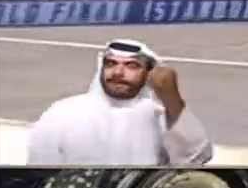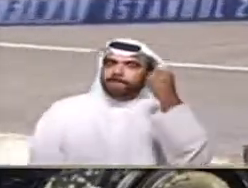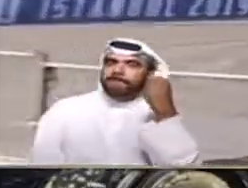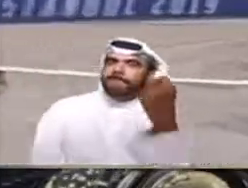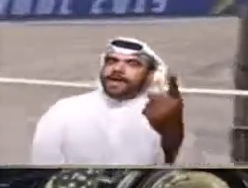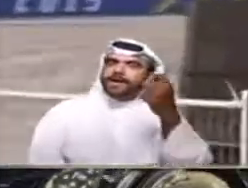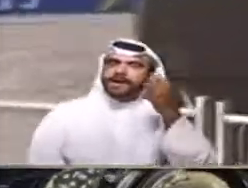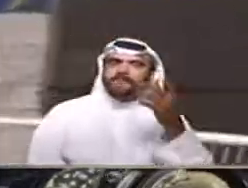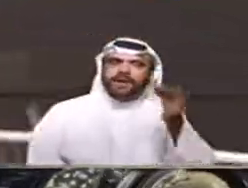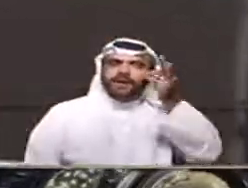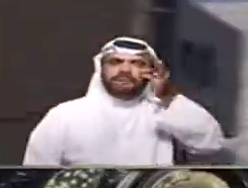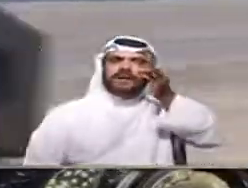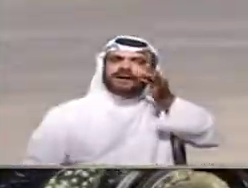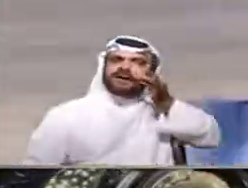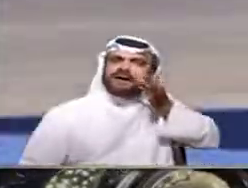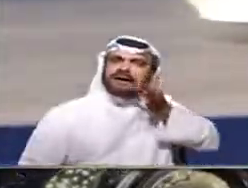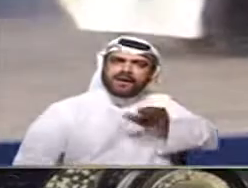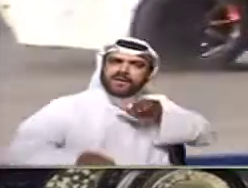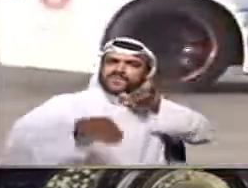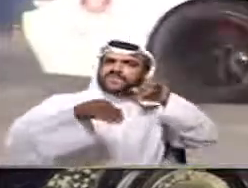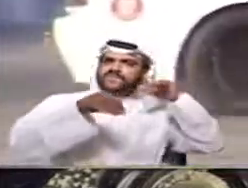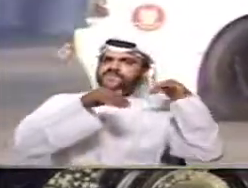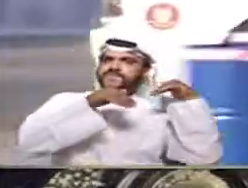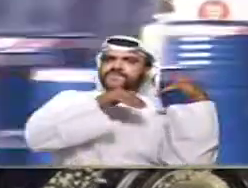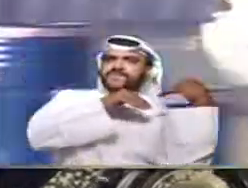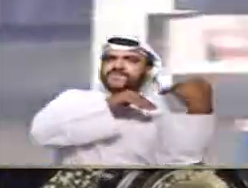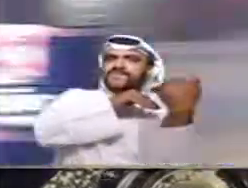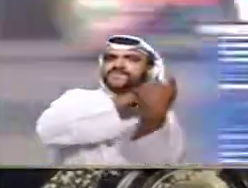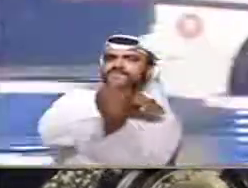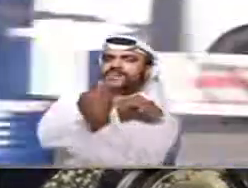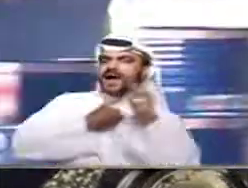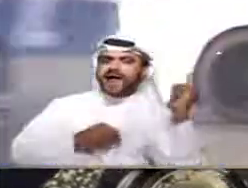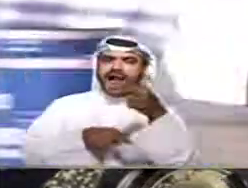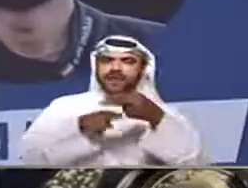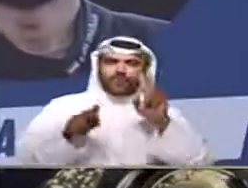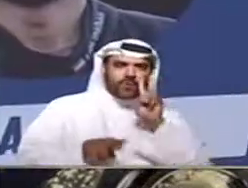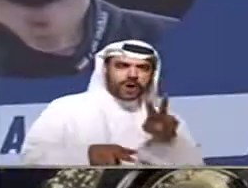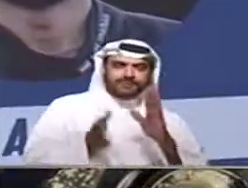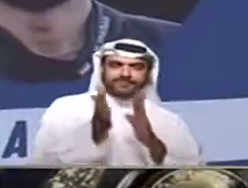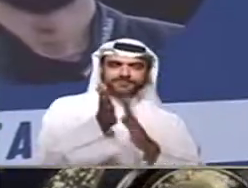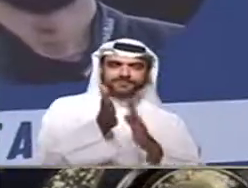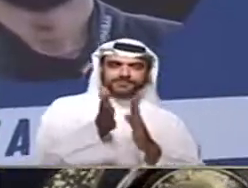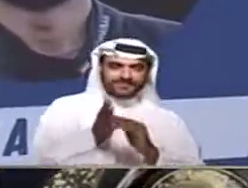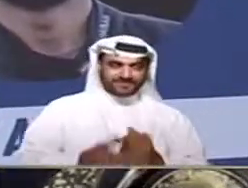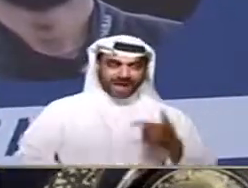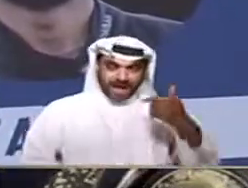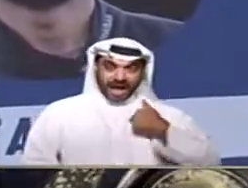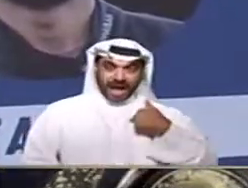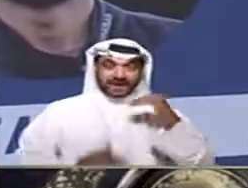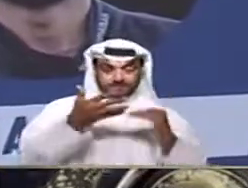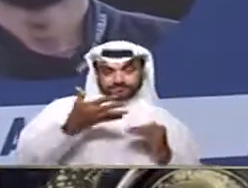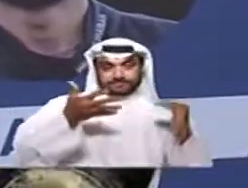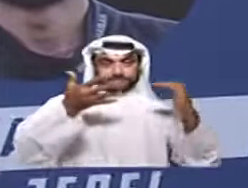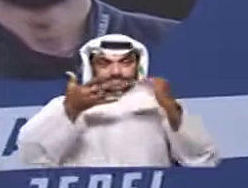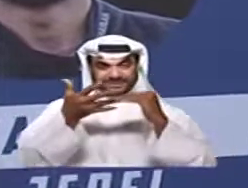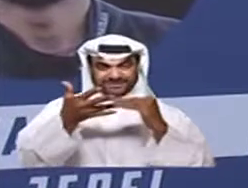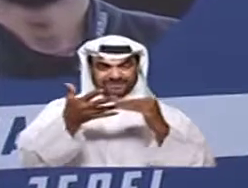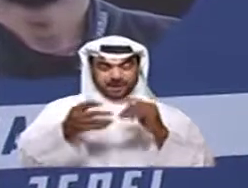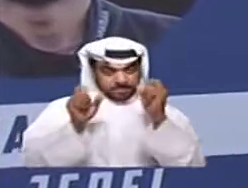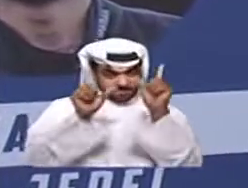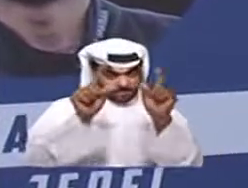ليعطي صوره مشرفه لدوله الكويت في المحافل الدوليه. طبعا الواحد لما يوصل مرحله يقول لنا خلاص